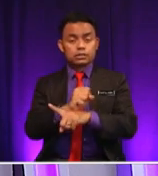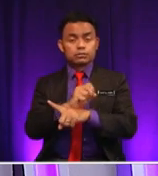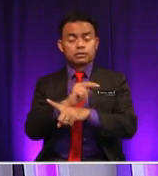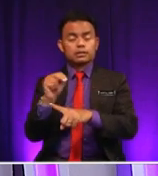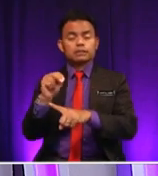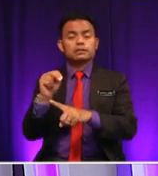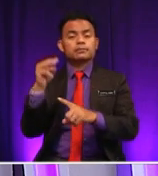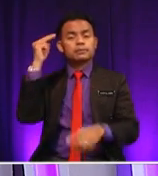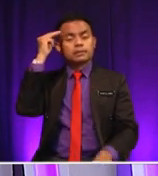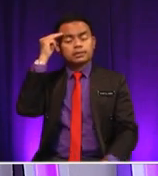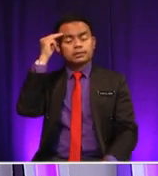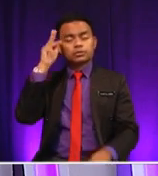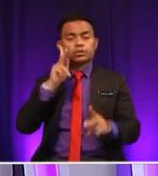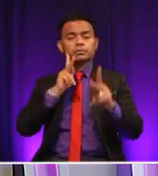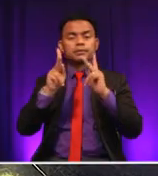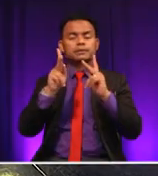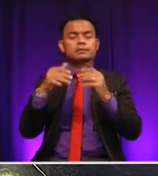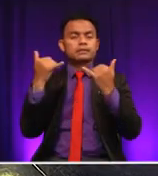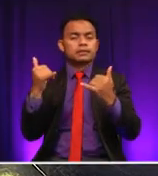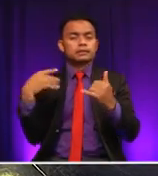ciri gurindam jadi